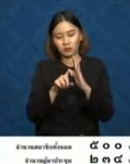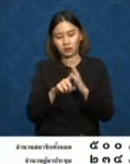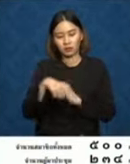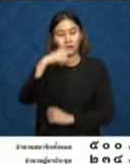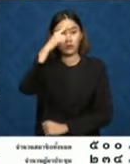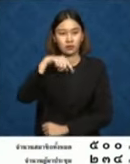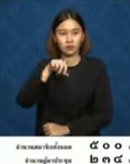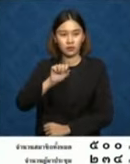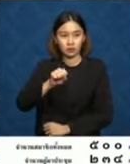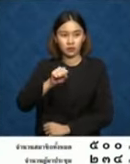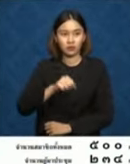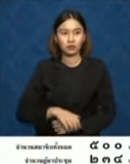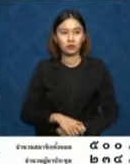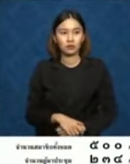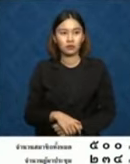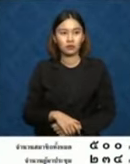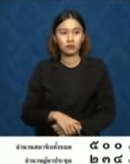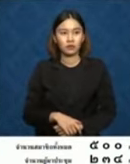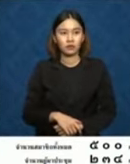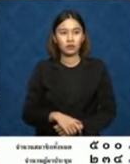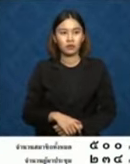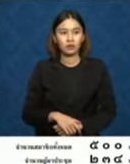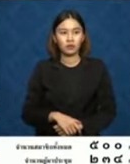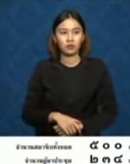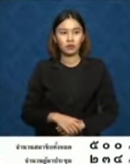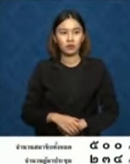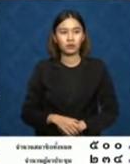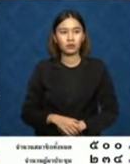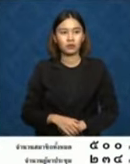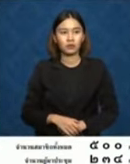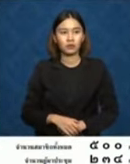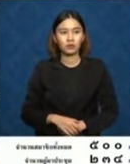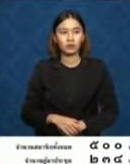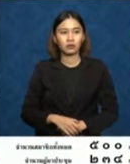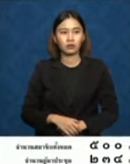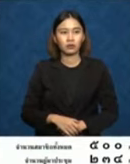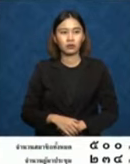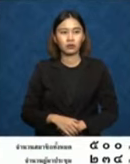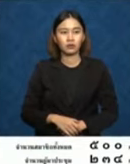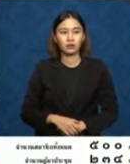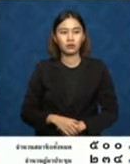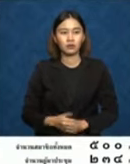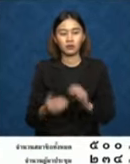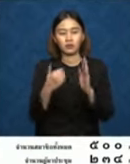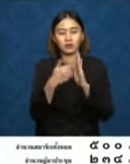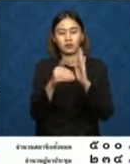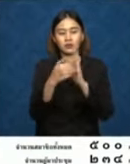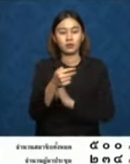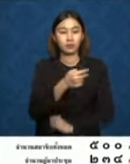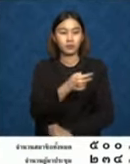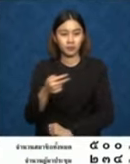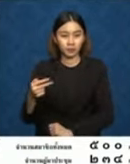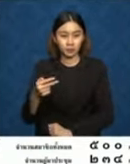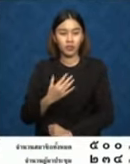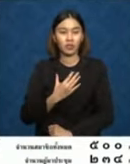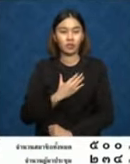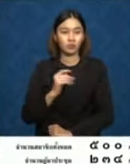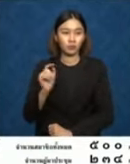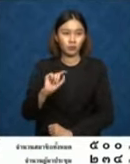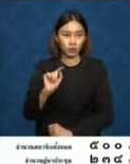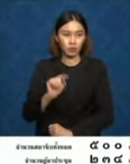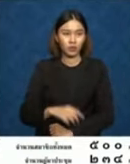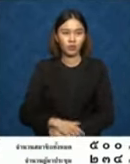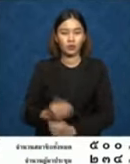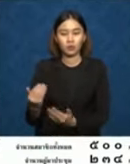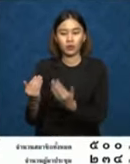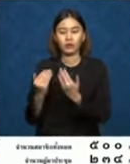ไทยดินแดนทงปุล่าห้องไห่เกษตรวิสัยปทุมรัฐเมืองสวงครับท่านประธานผมได้รับเรื่องร้องเรียนจ